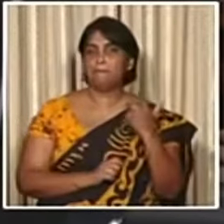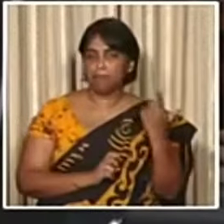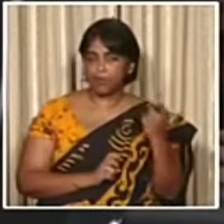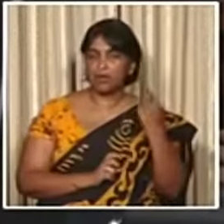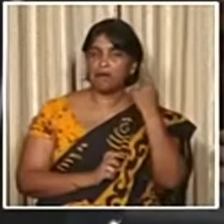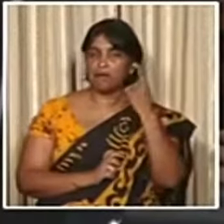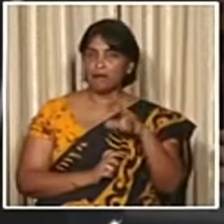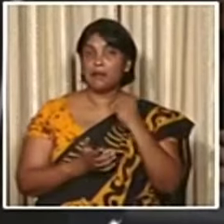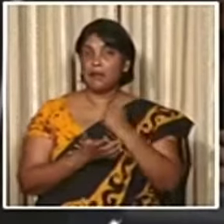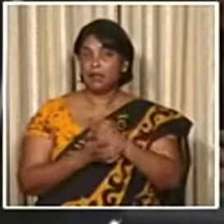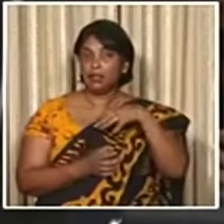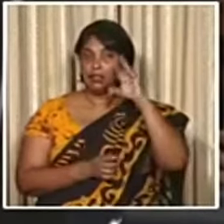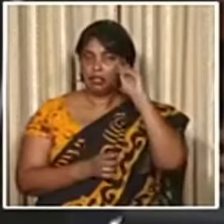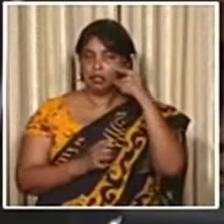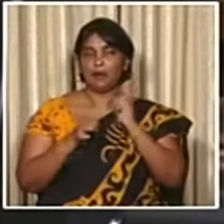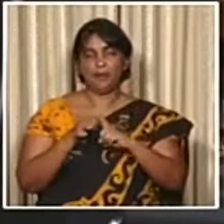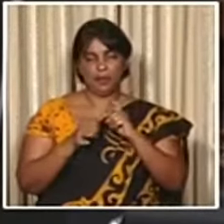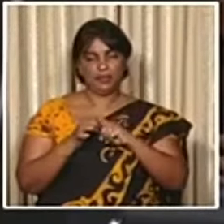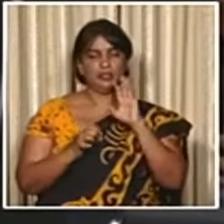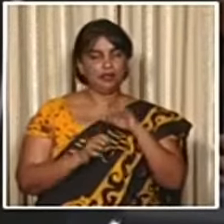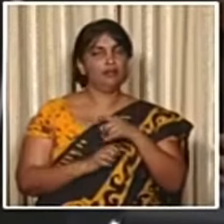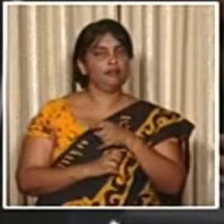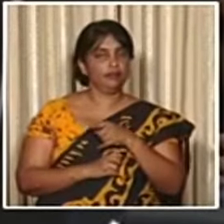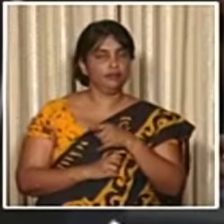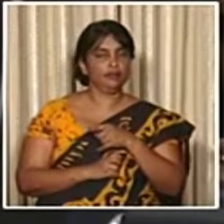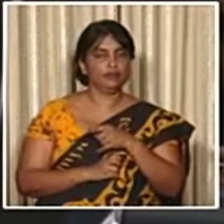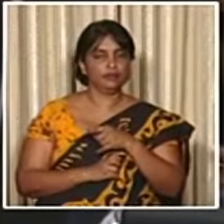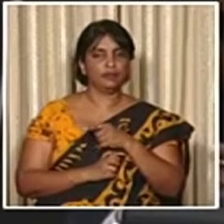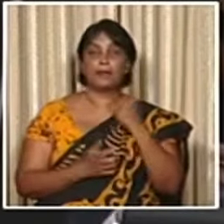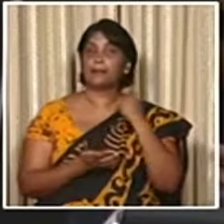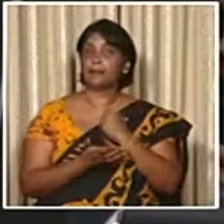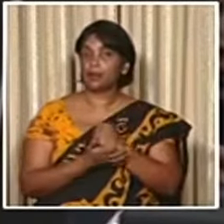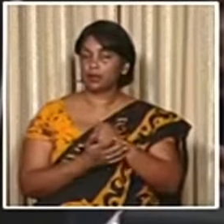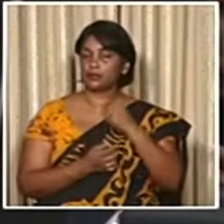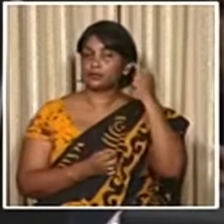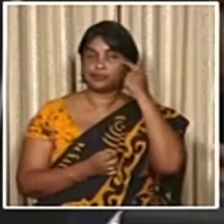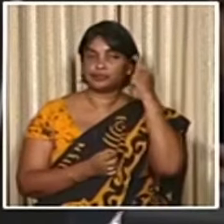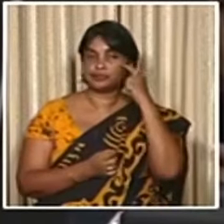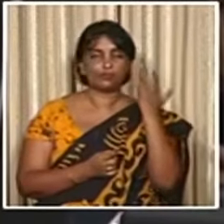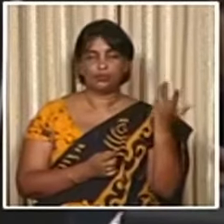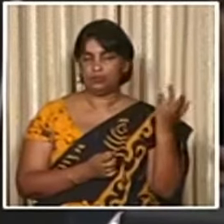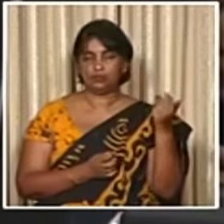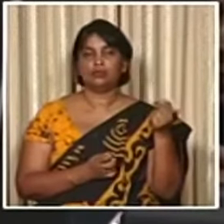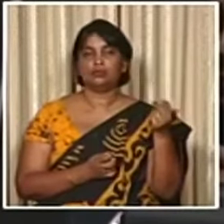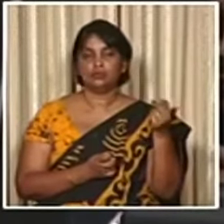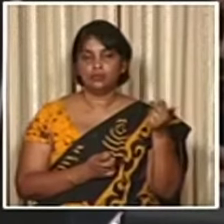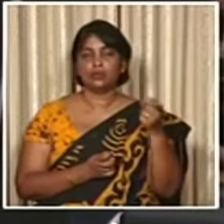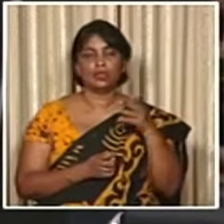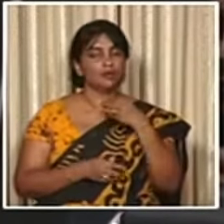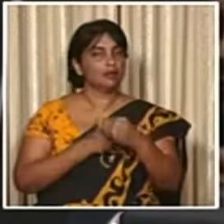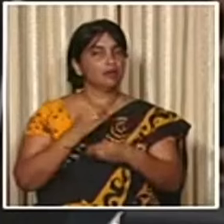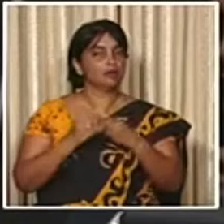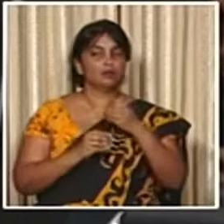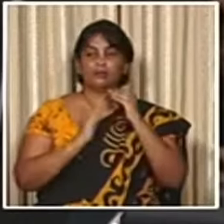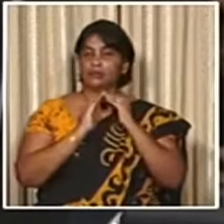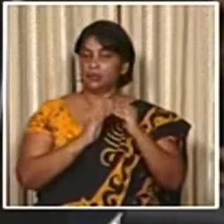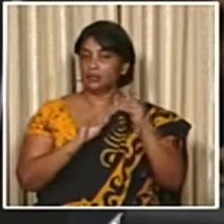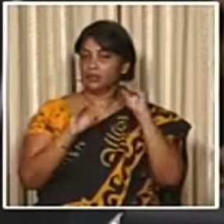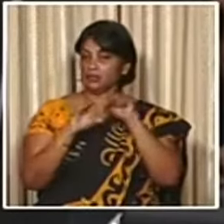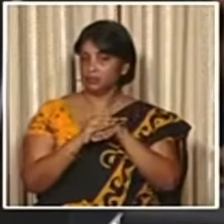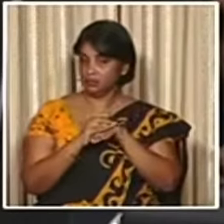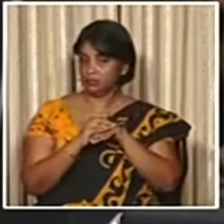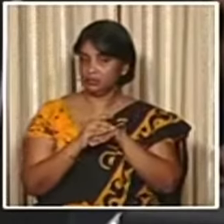අනිත් එක බැංකු තේරුම් ගත්තේ නැති ප්‍රශ්නයක් තියෙනවා මේ සභාපතිතුමනි. බැංකු කල්පනා කරන්නේ නැහැ මේ කර්මාන්තකාරයෝ